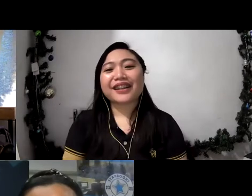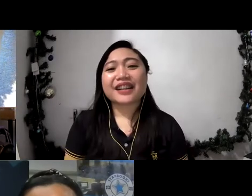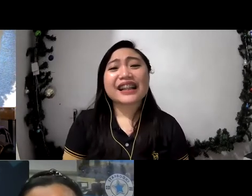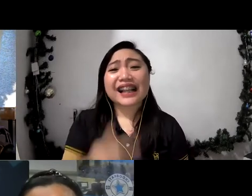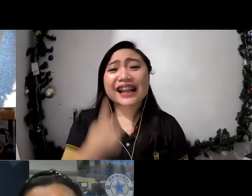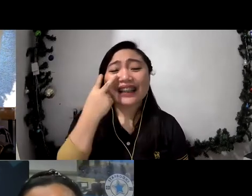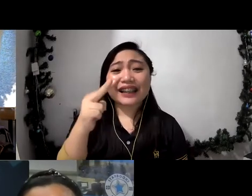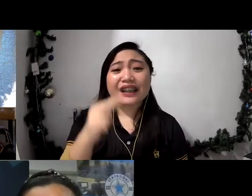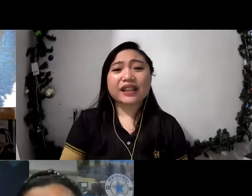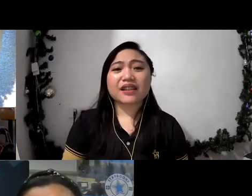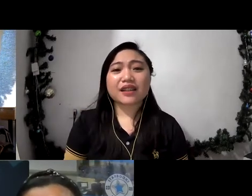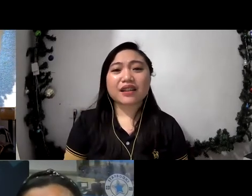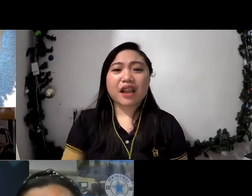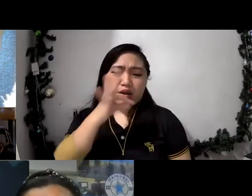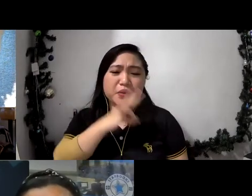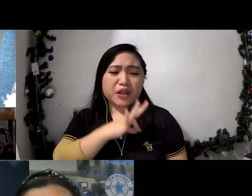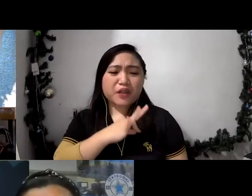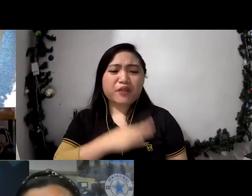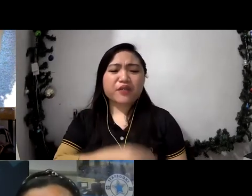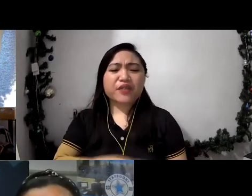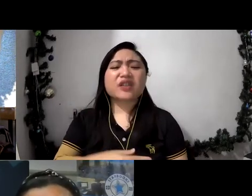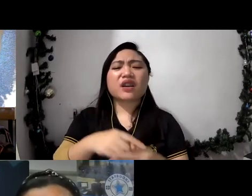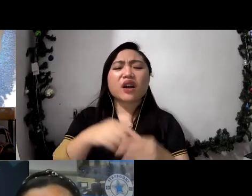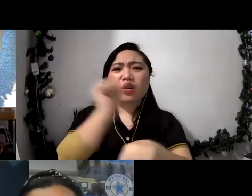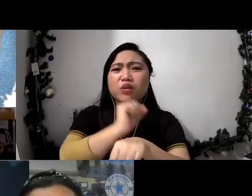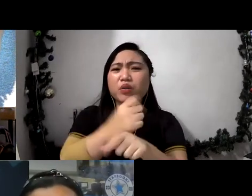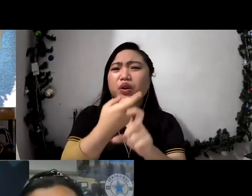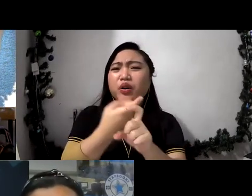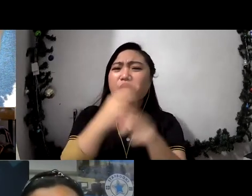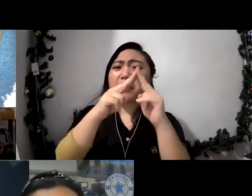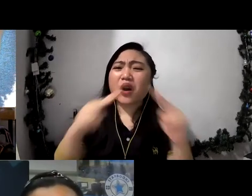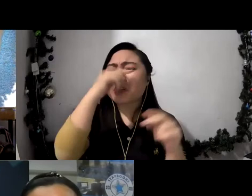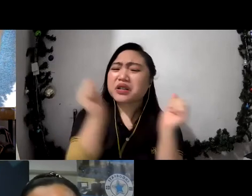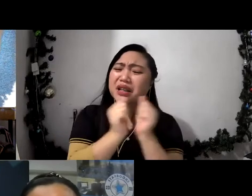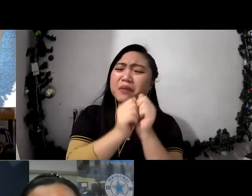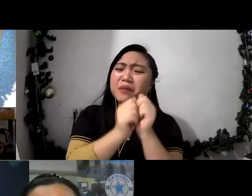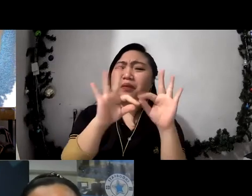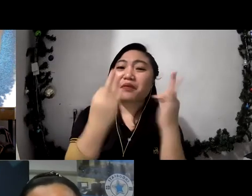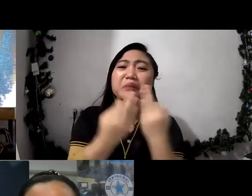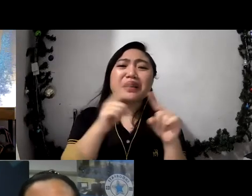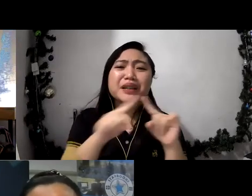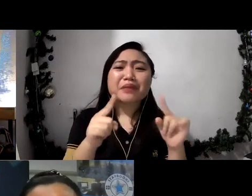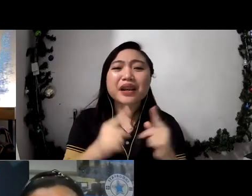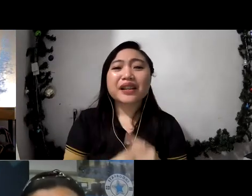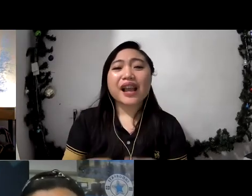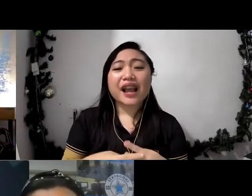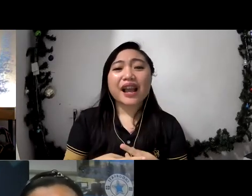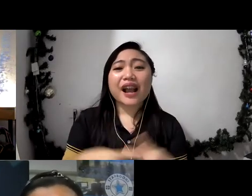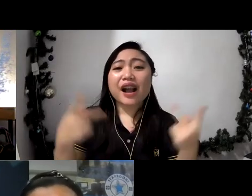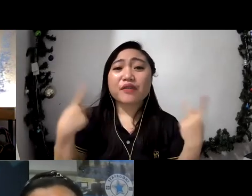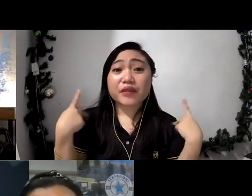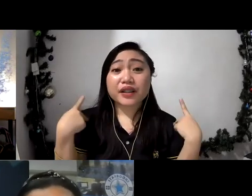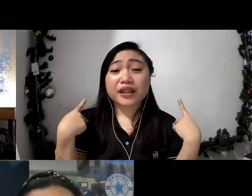nakikita natin may benefits yung nagtatrabaho ka sa bahay kasi nakakasama mo ang pamilya mo, pero meron ding nakakayanan pa rin nating